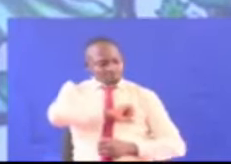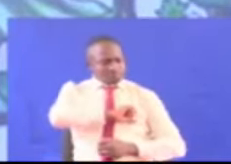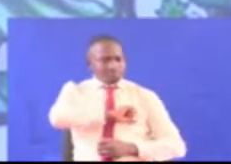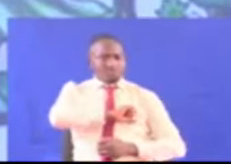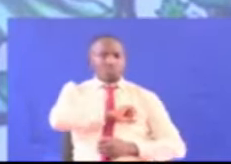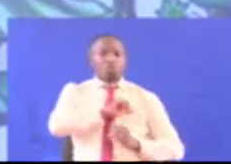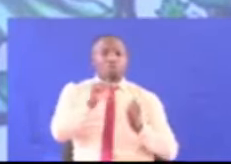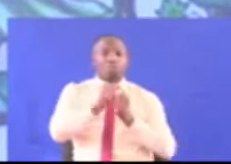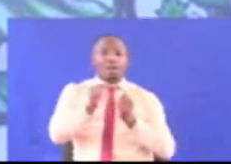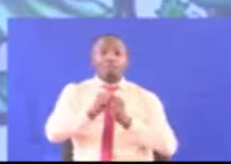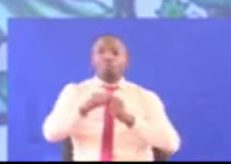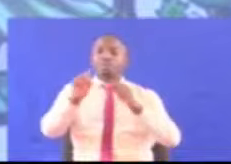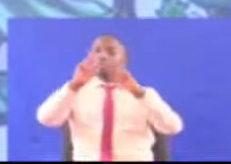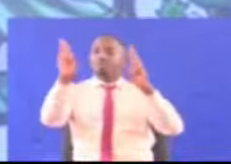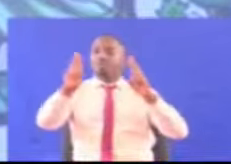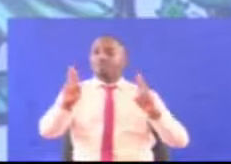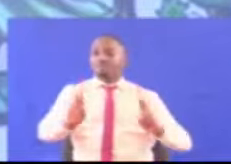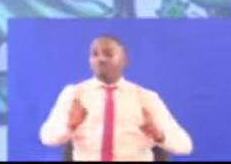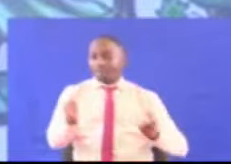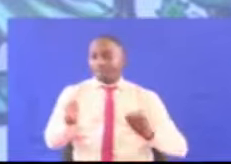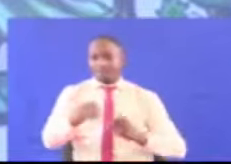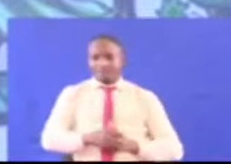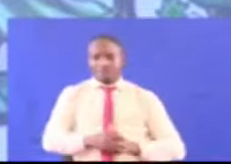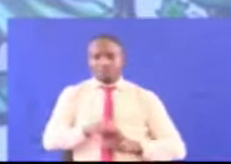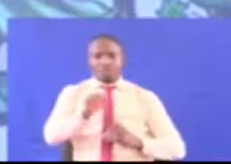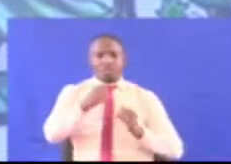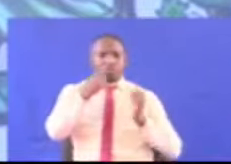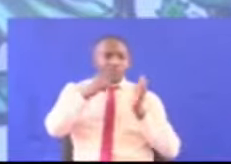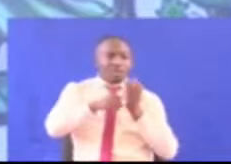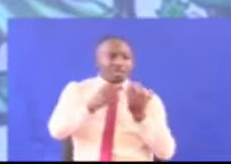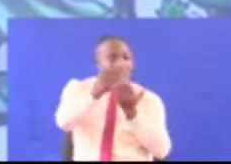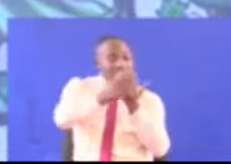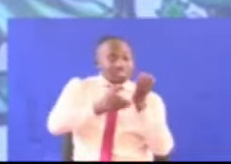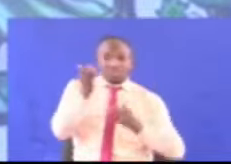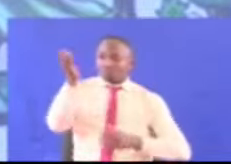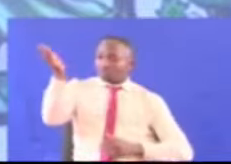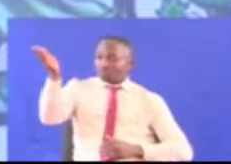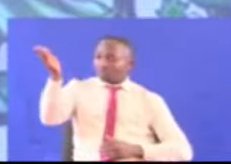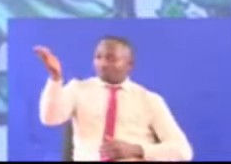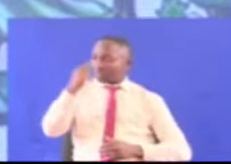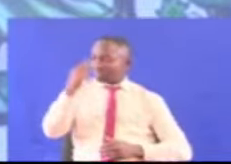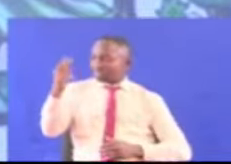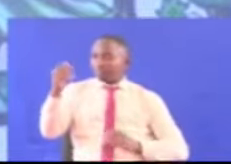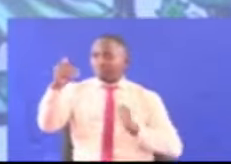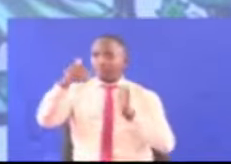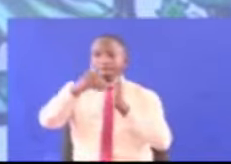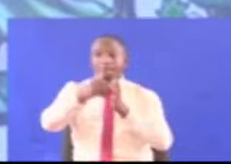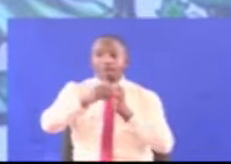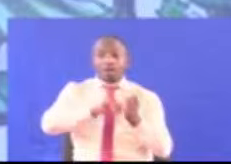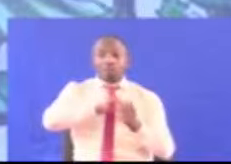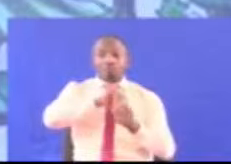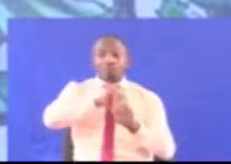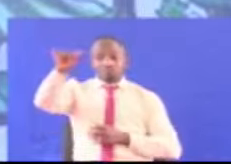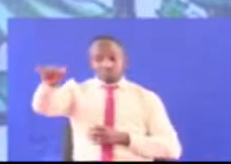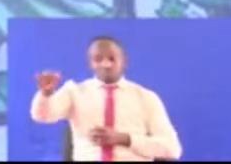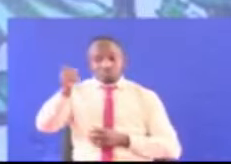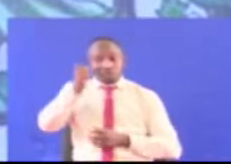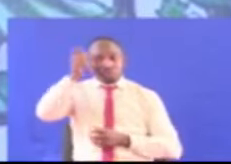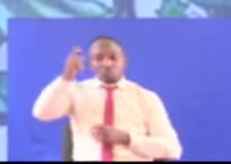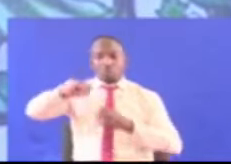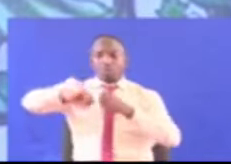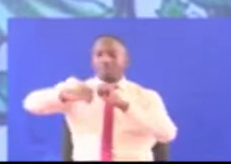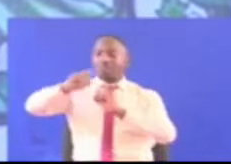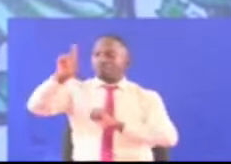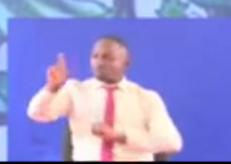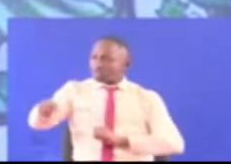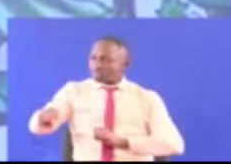ya kimataifa. Na ndio maana hata hizo nchi za wenzetu ukitazama mpaka uende kwao ndio utagundua kuna